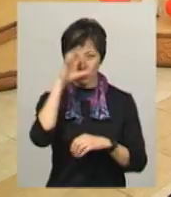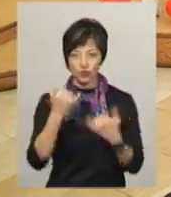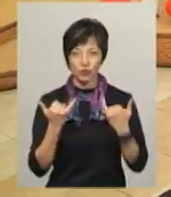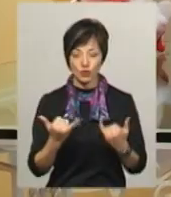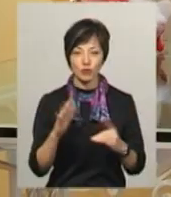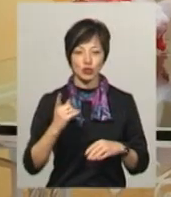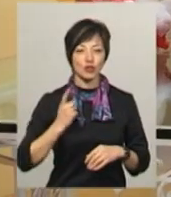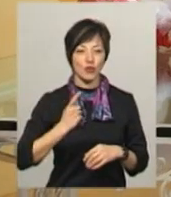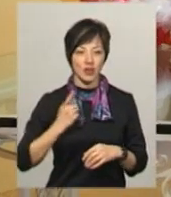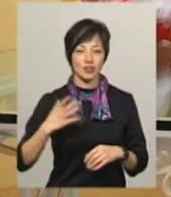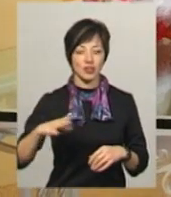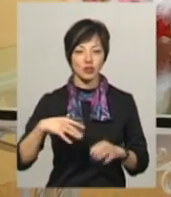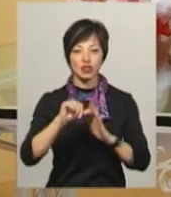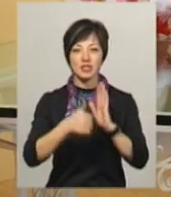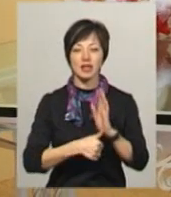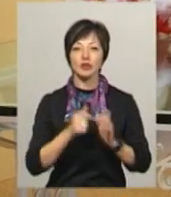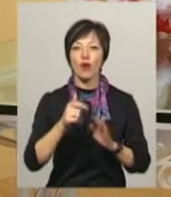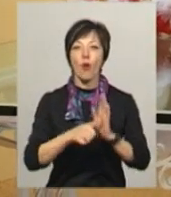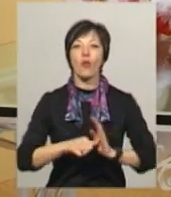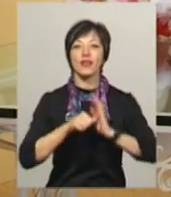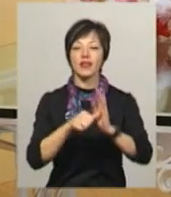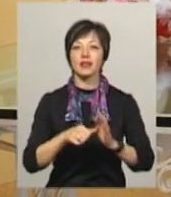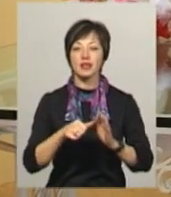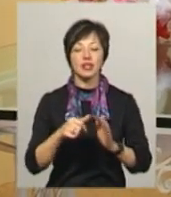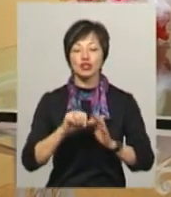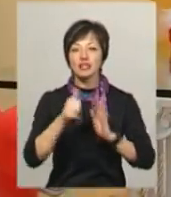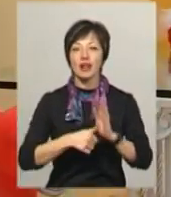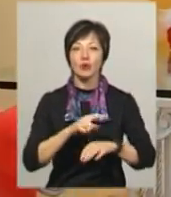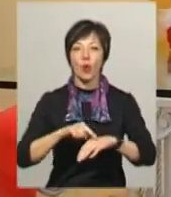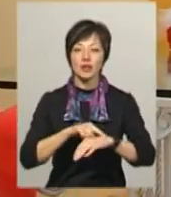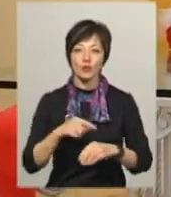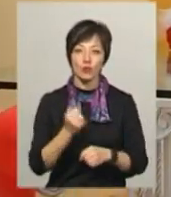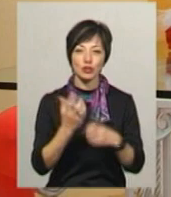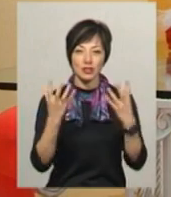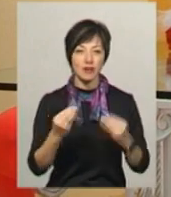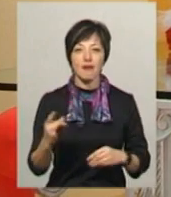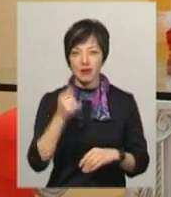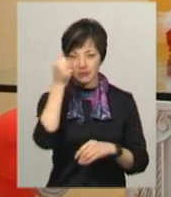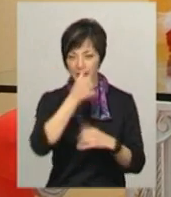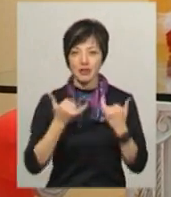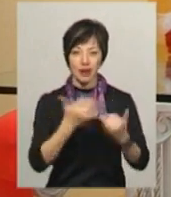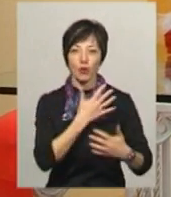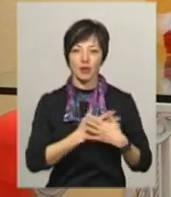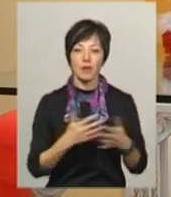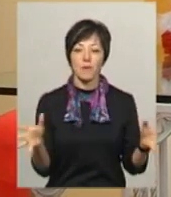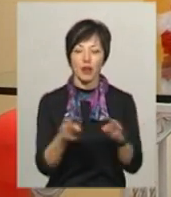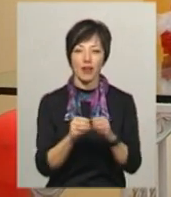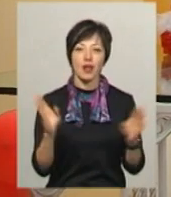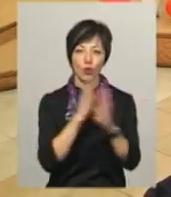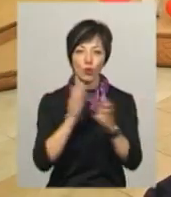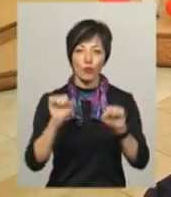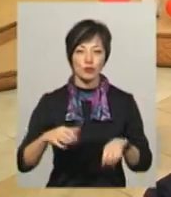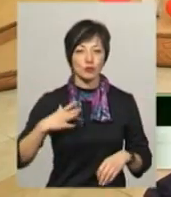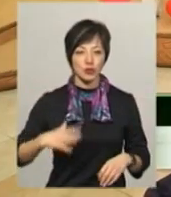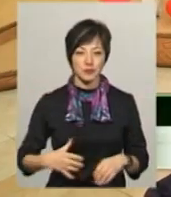будемо 16-годинний робочий день у Хмельницькому ДРАЦІ раз у рік. Марина Зубова каже, заради кохання та поєднання доль можна й потерпіти.